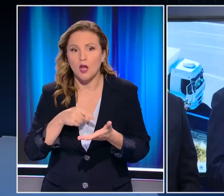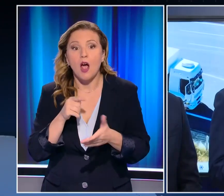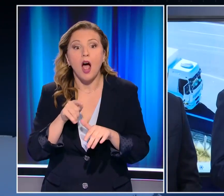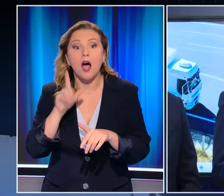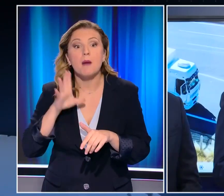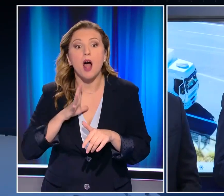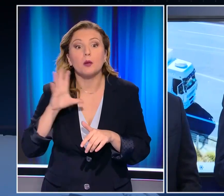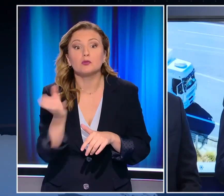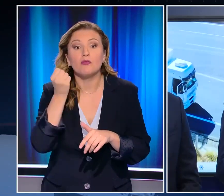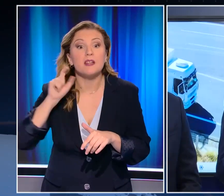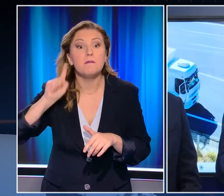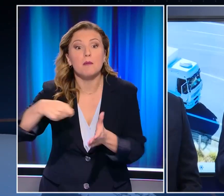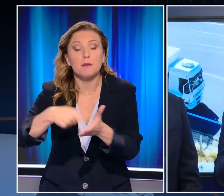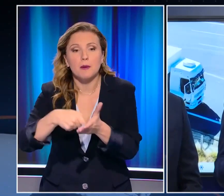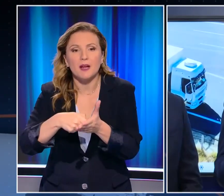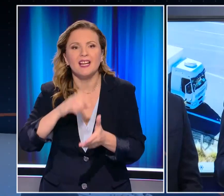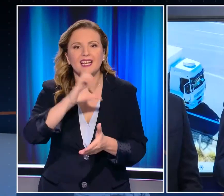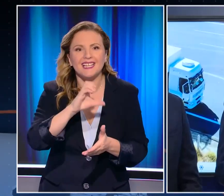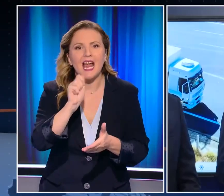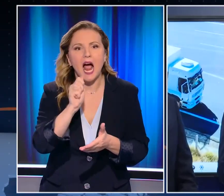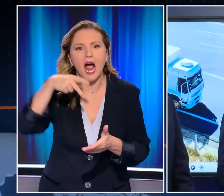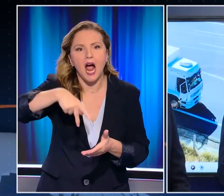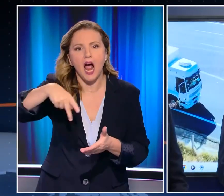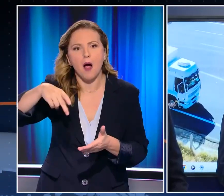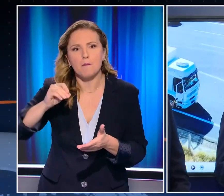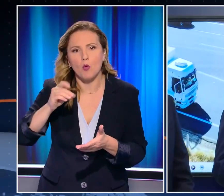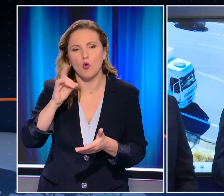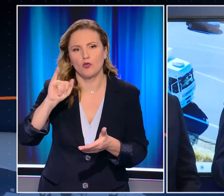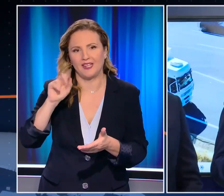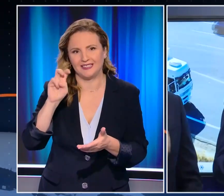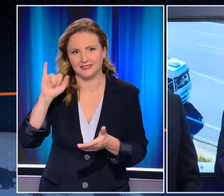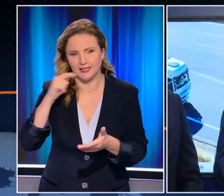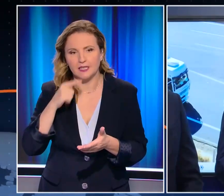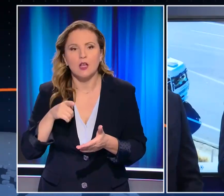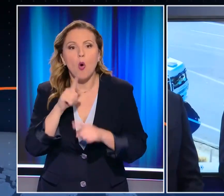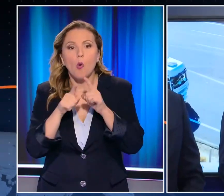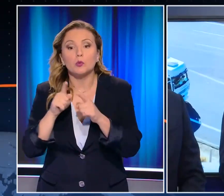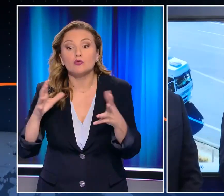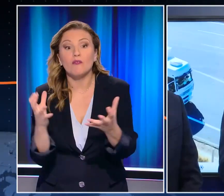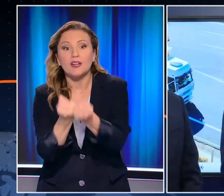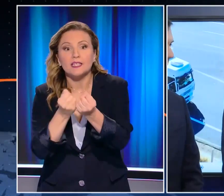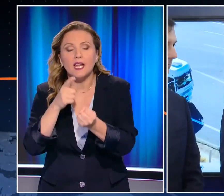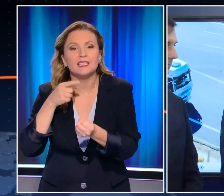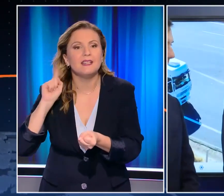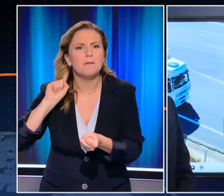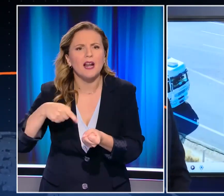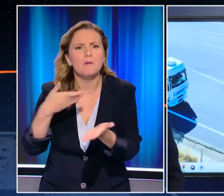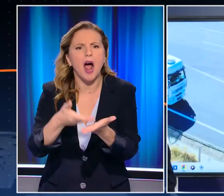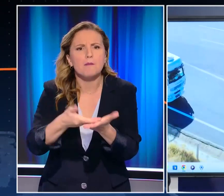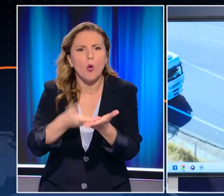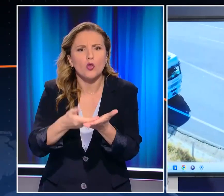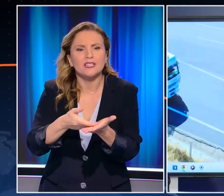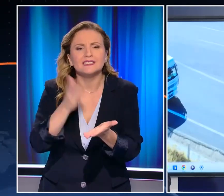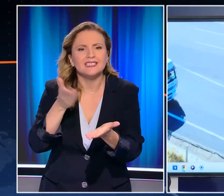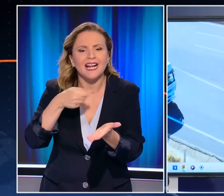είναι το λεγόμενο e-απόδειξη, δηλαδή η επιβράβευση του πολίτη ο οποίος